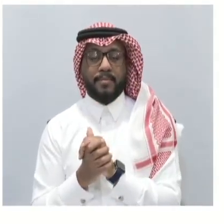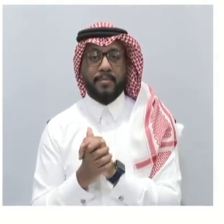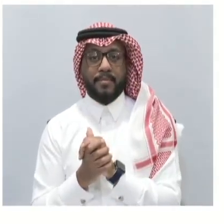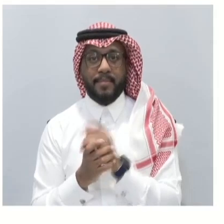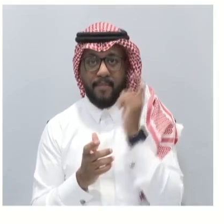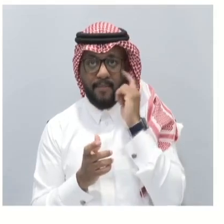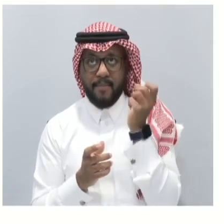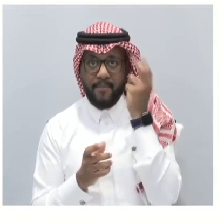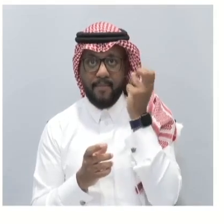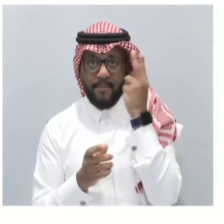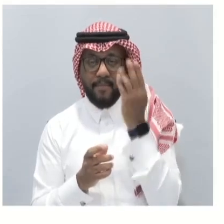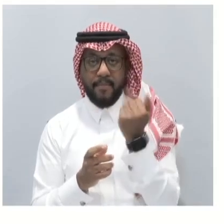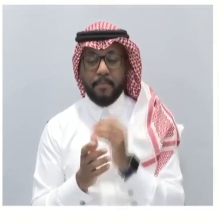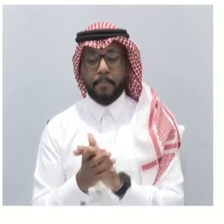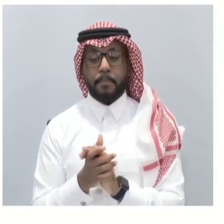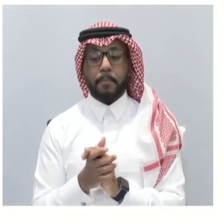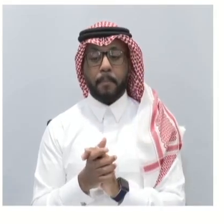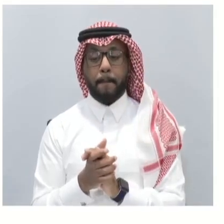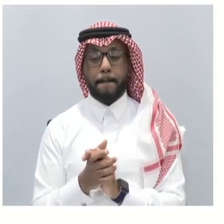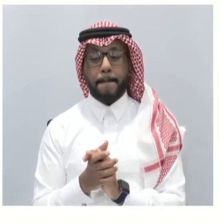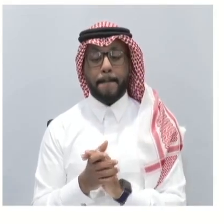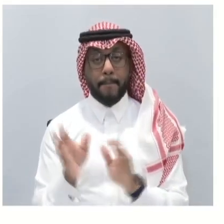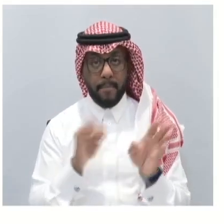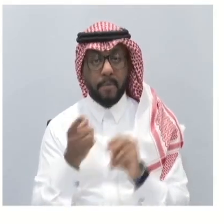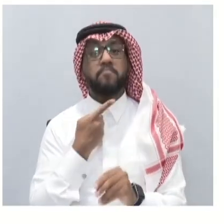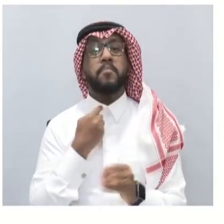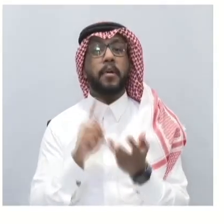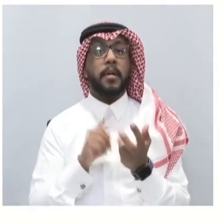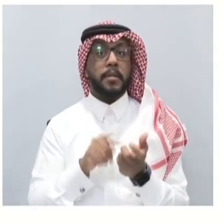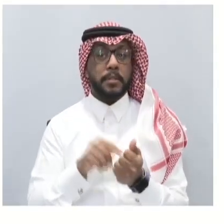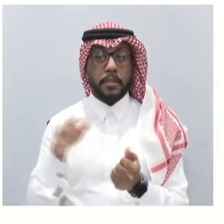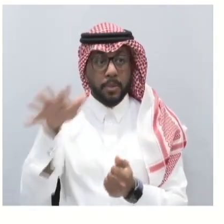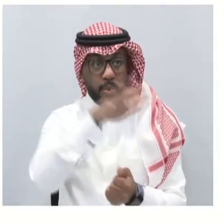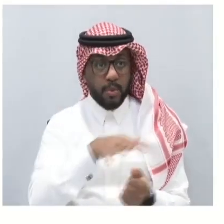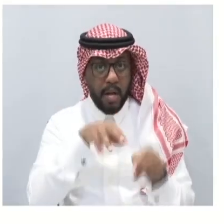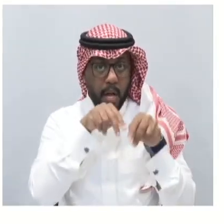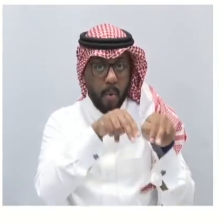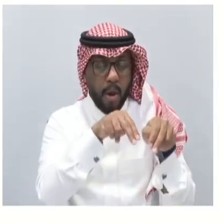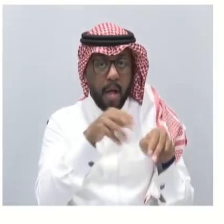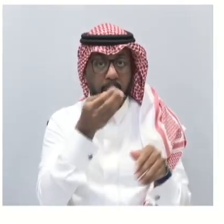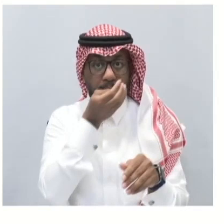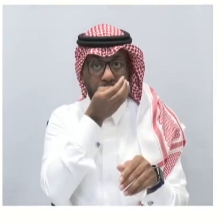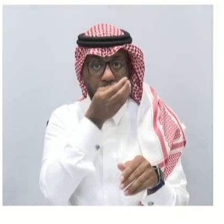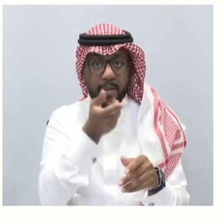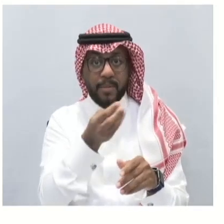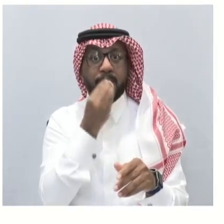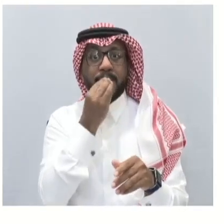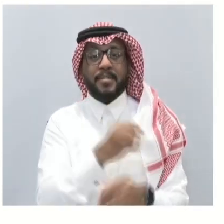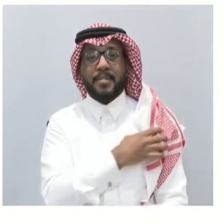انظر واتساءل تحتاج الحيوانات الى الغذاء